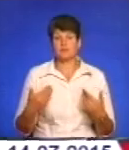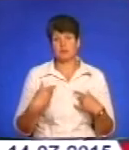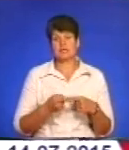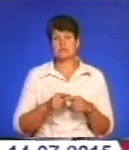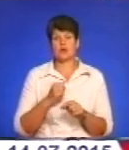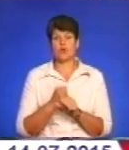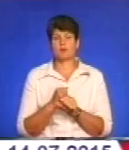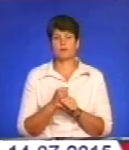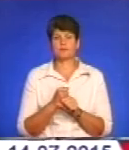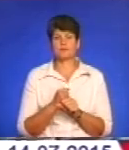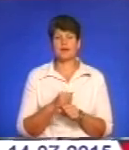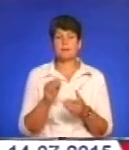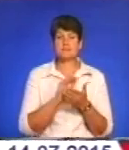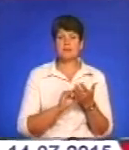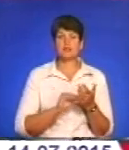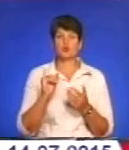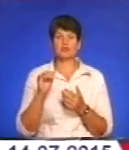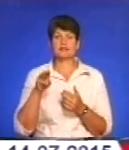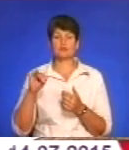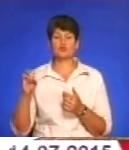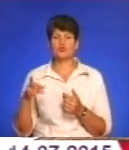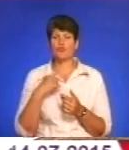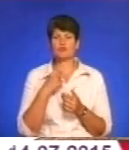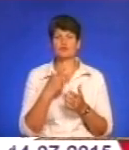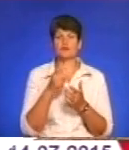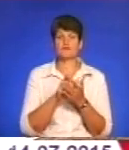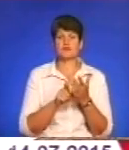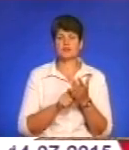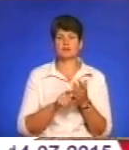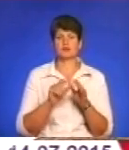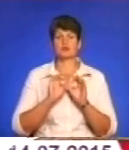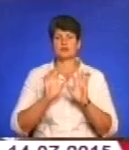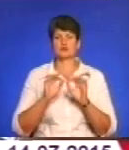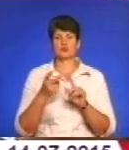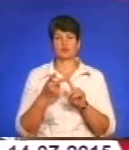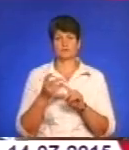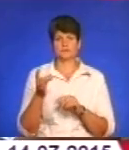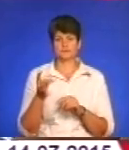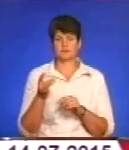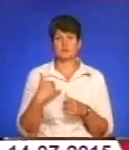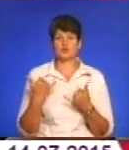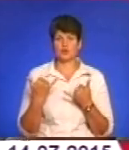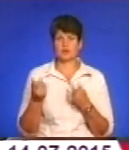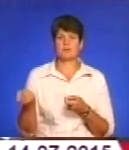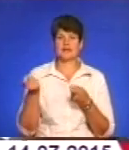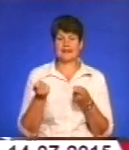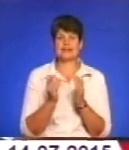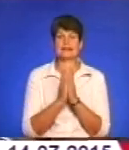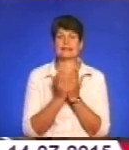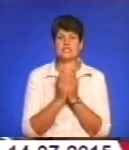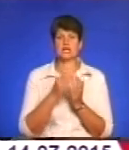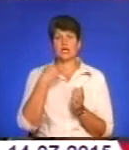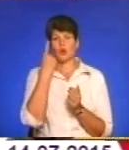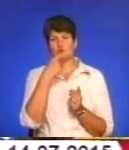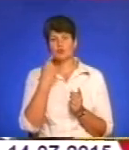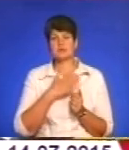робимо. Письменник Юрій Мативощук свої вірші у логістичному центрі декламує вдруге. Ми сьогодні принесли книжки там особисті і